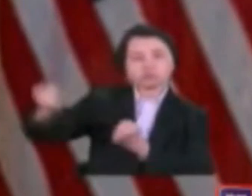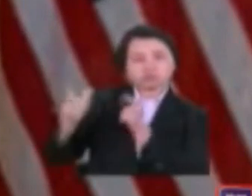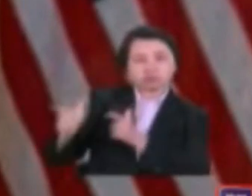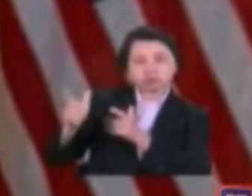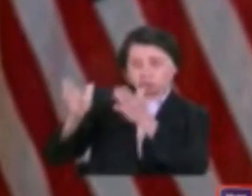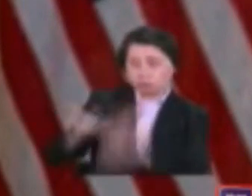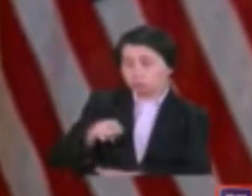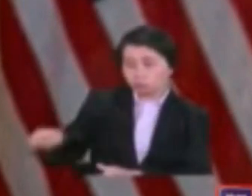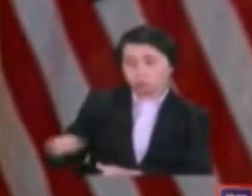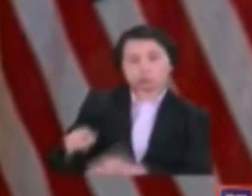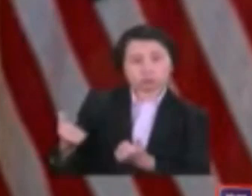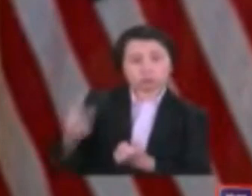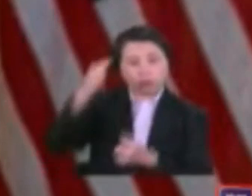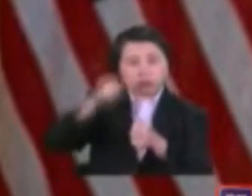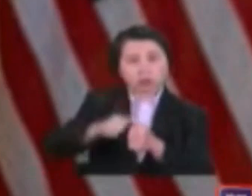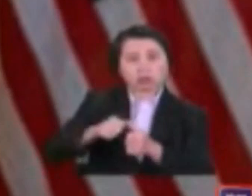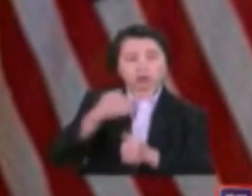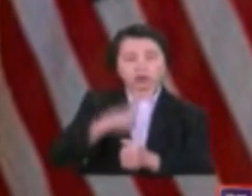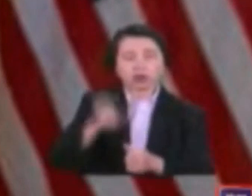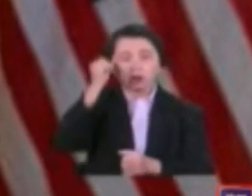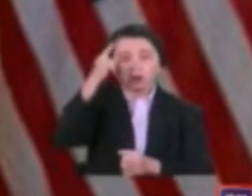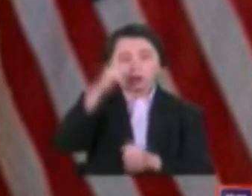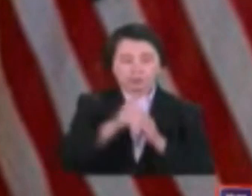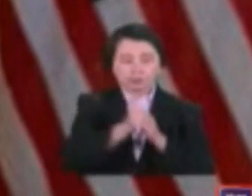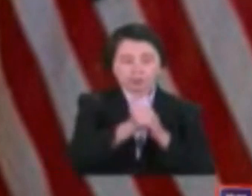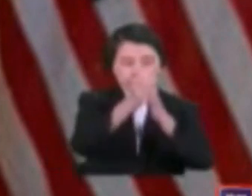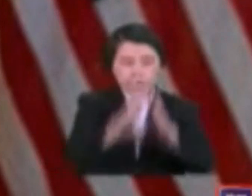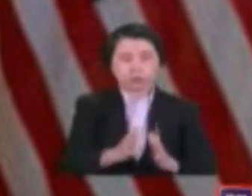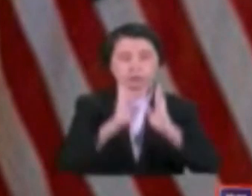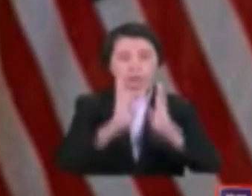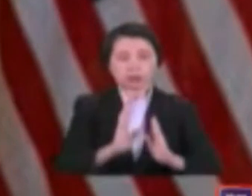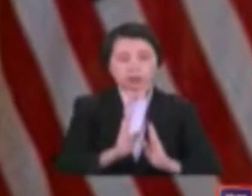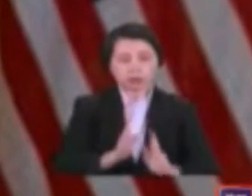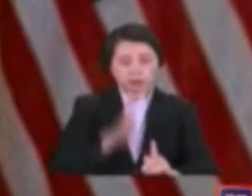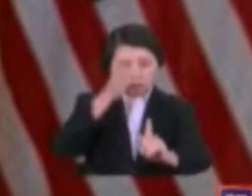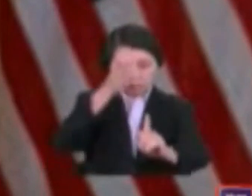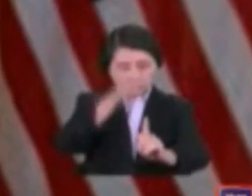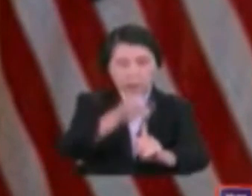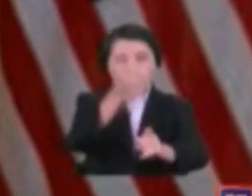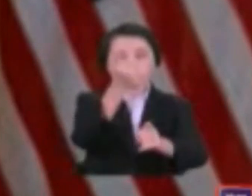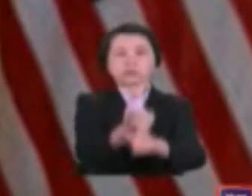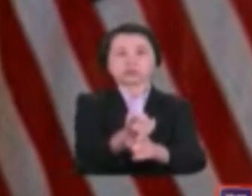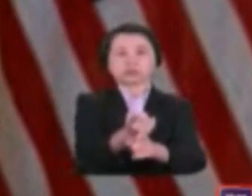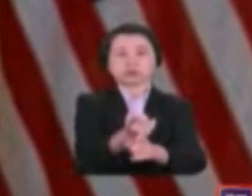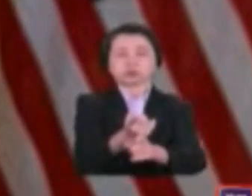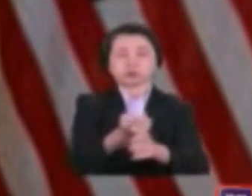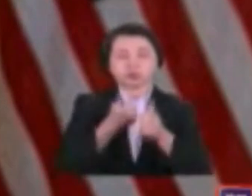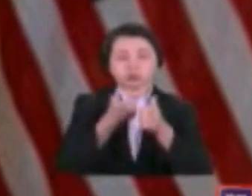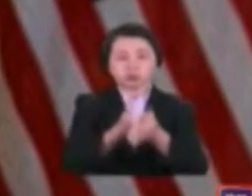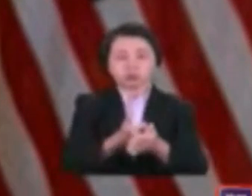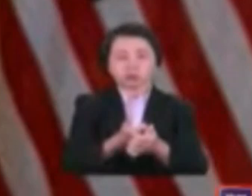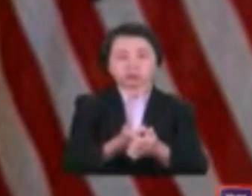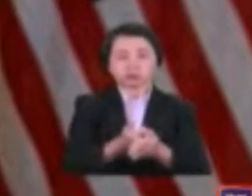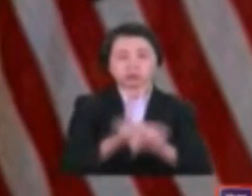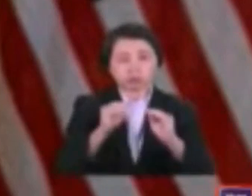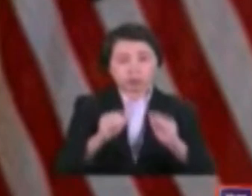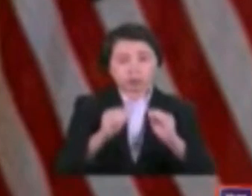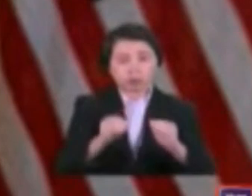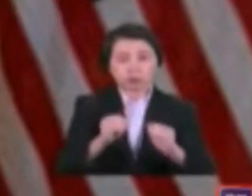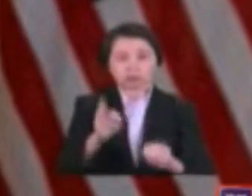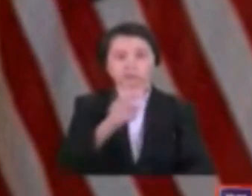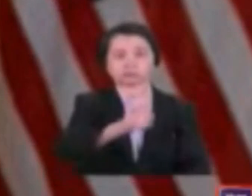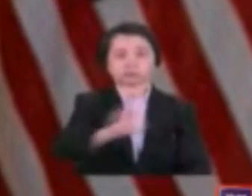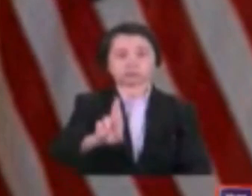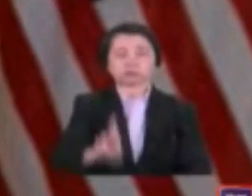samping menyedarkan pemimpin bangsa ke arah landasan yang betul menurut tuntutan dan